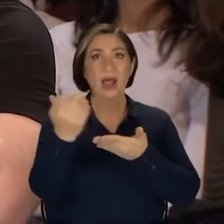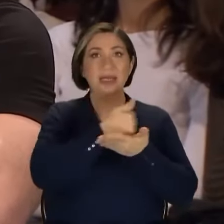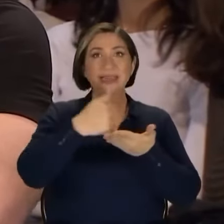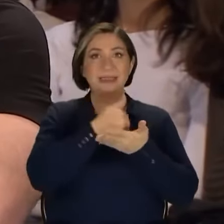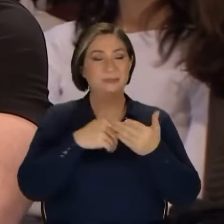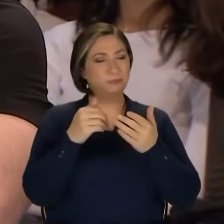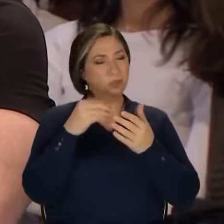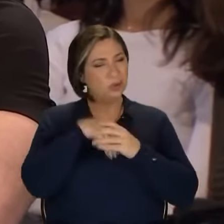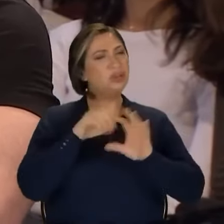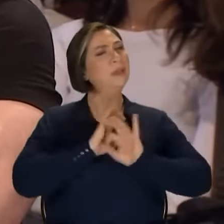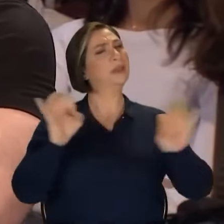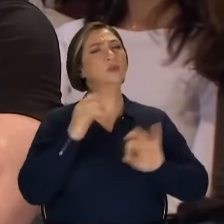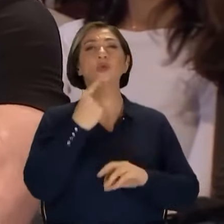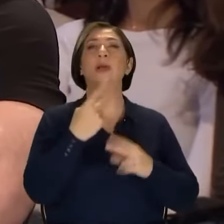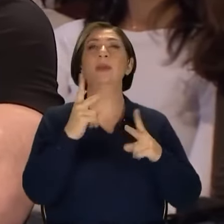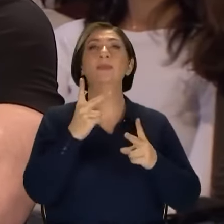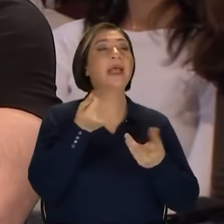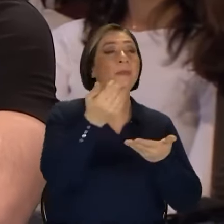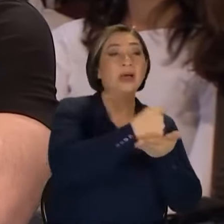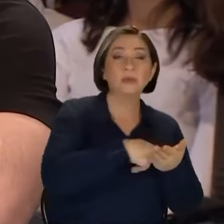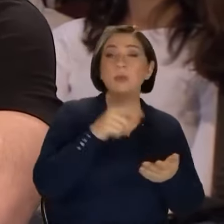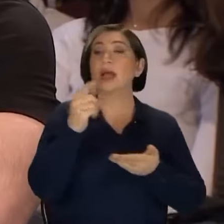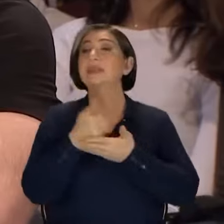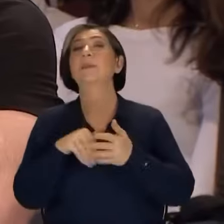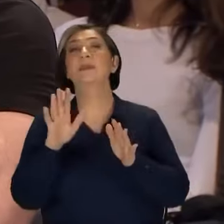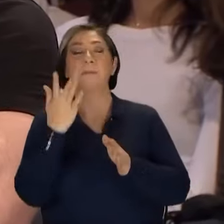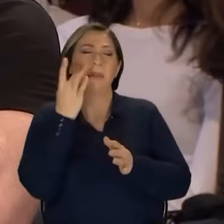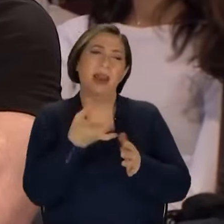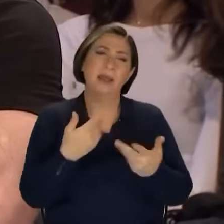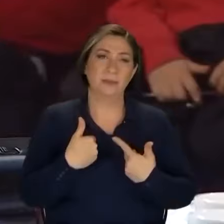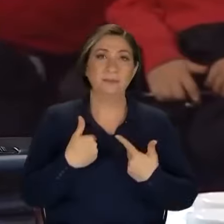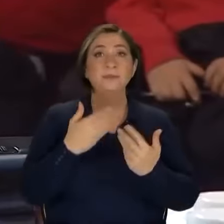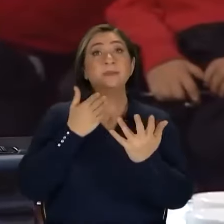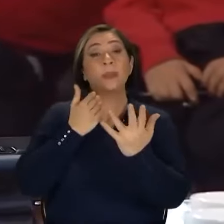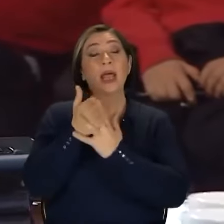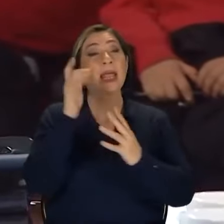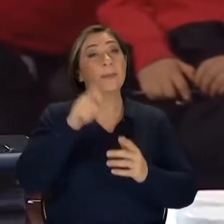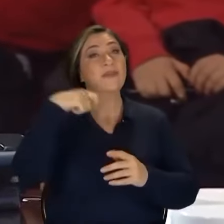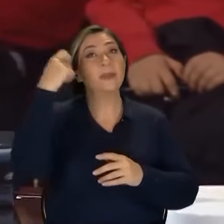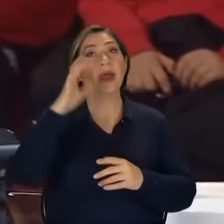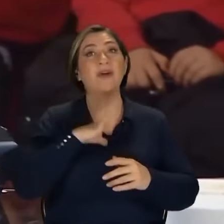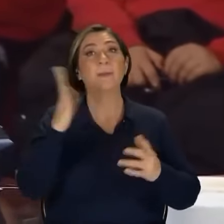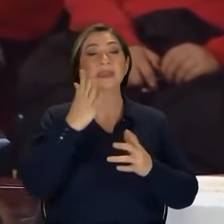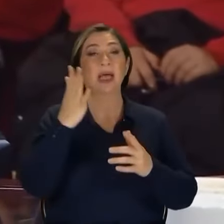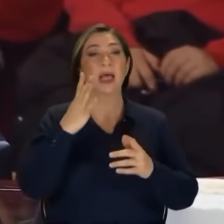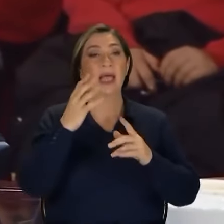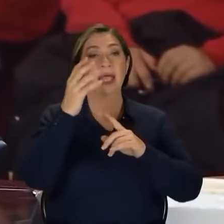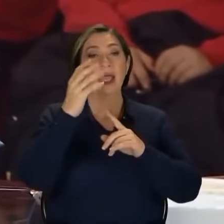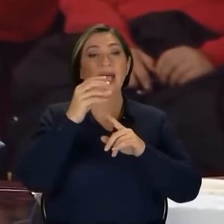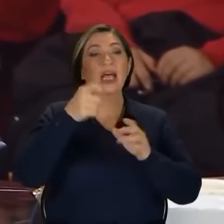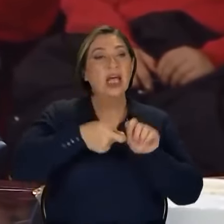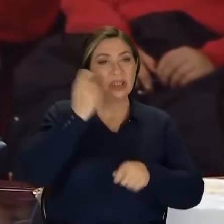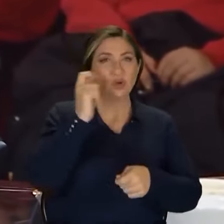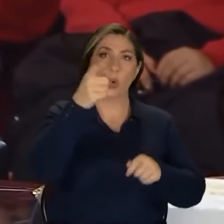netten söyleyebiliyorum yani nereden kazandığım belli olduğu için Peki araya girip yaptığın filmler var Mesela işte iftarlık gazos